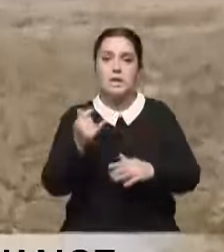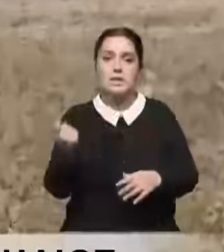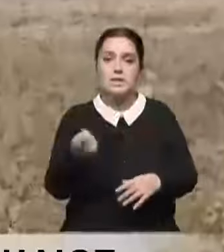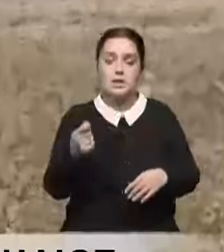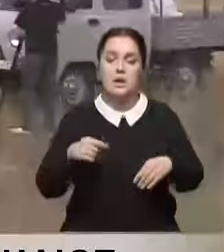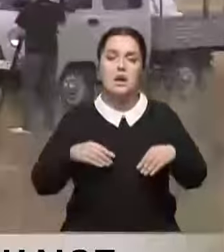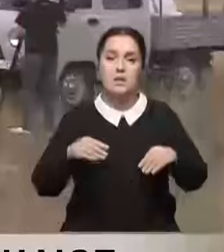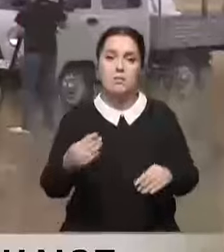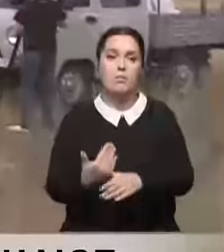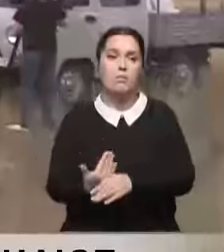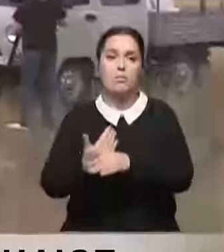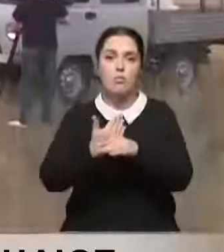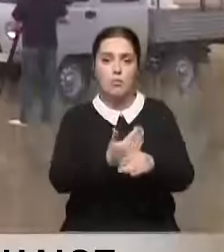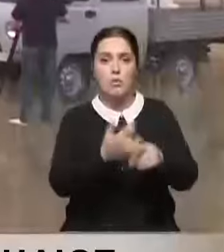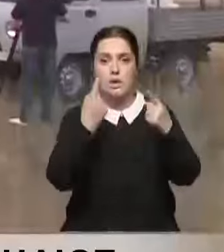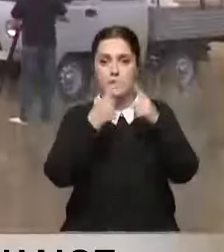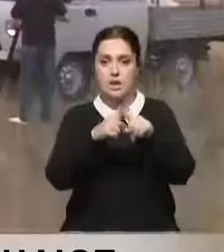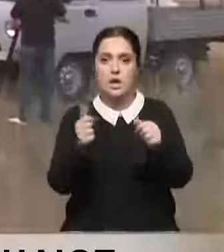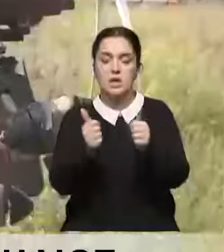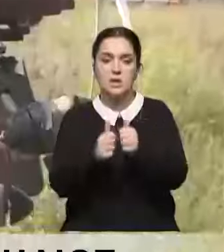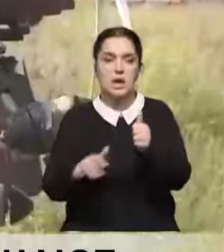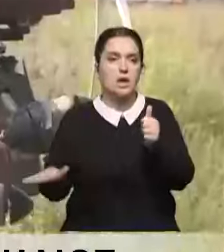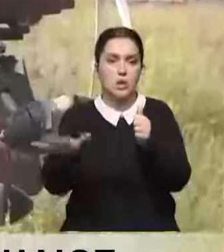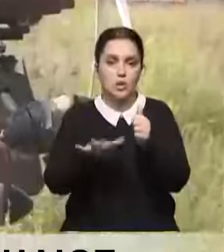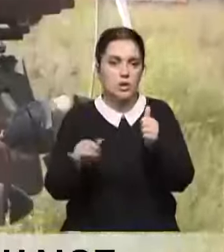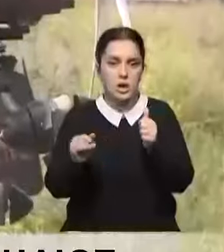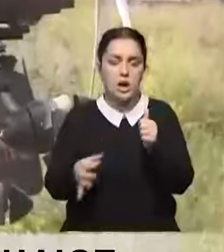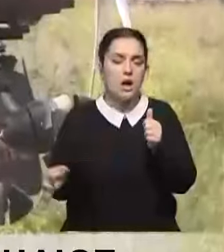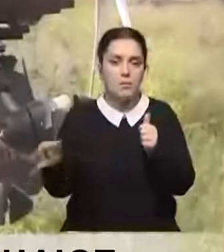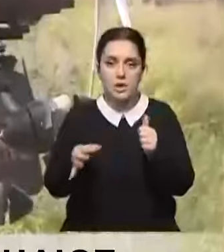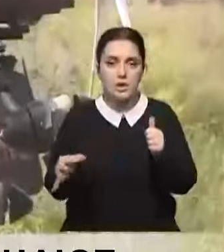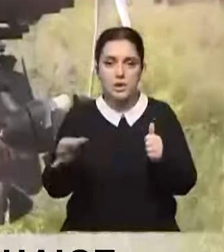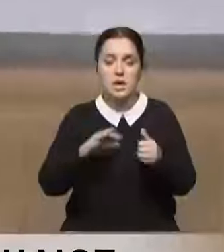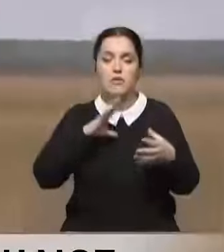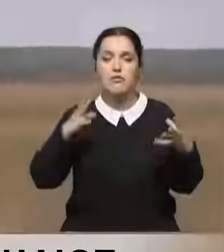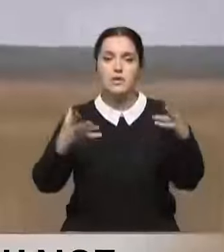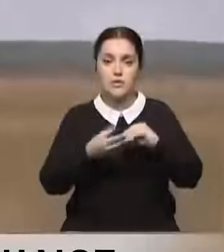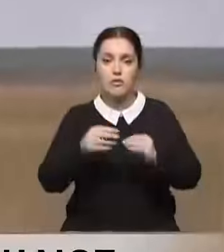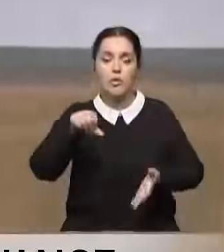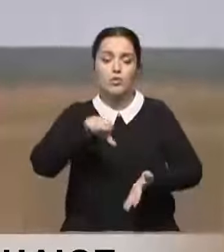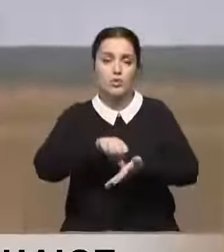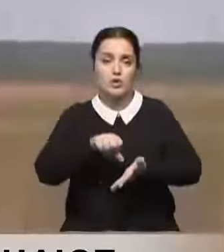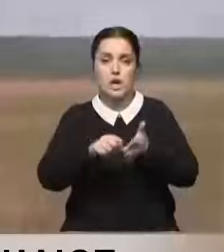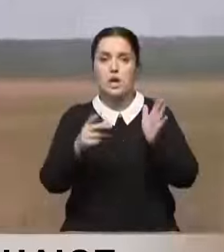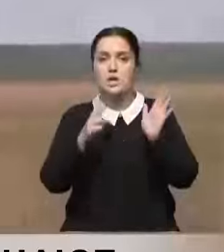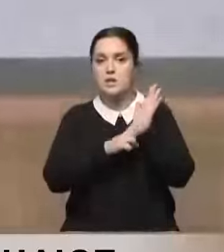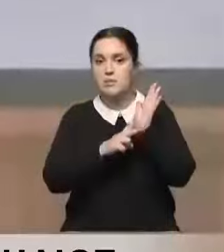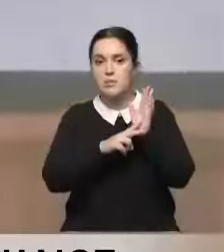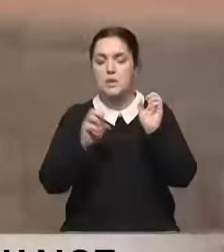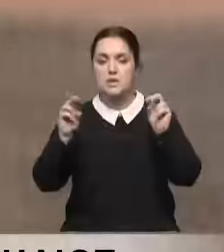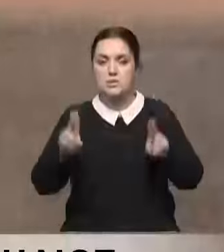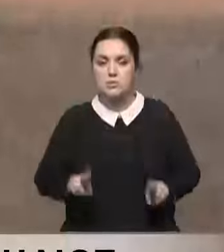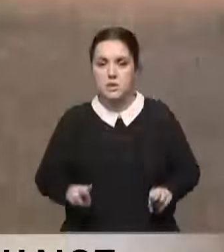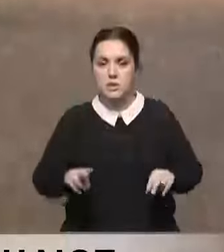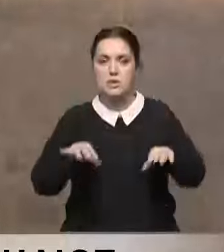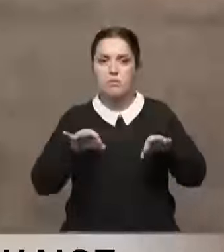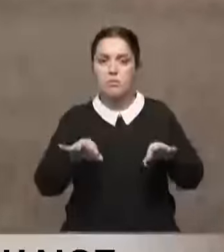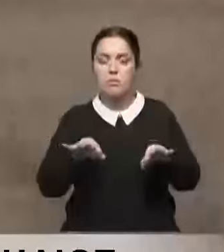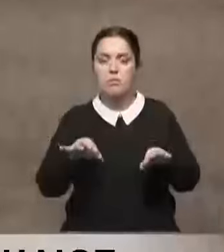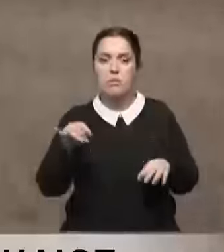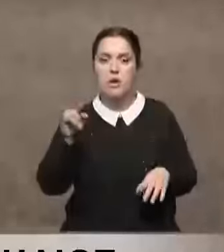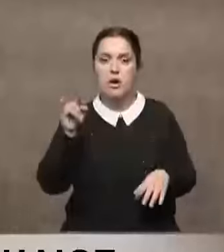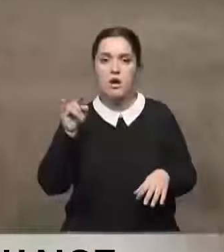посевы. На помощь пришла техника из соседних районов и областей. Всего же задействовали больше 70 спецмашин, в том числе малую